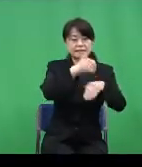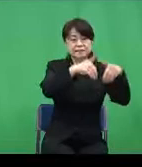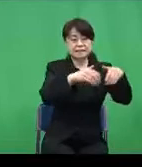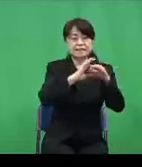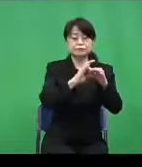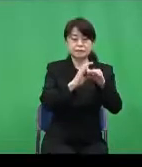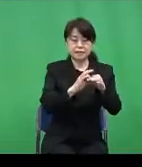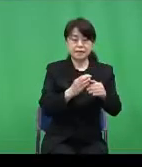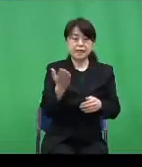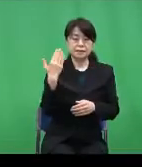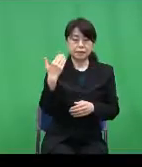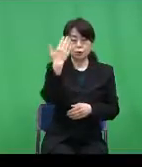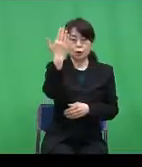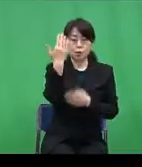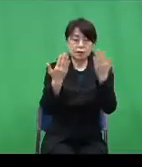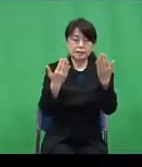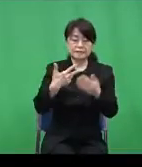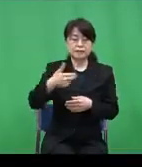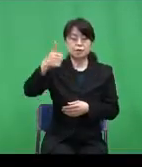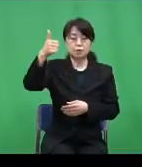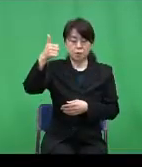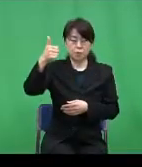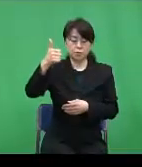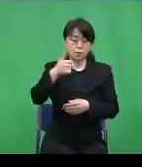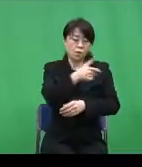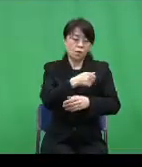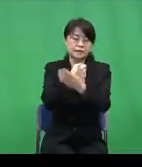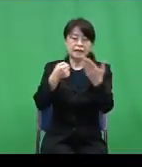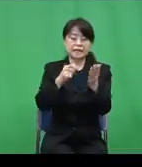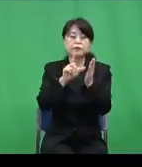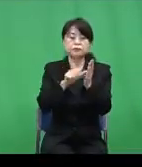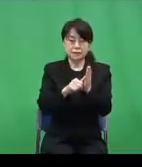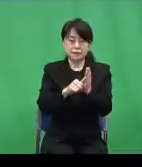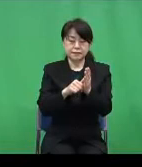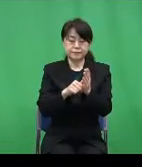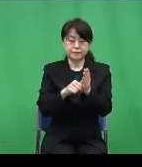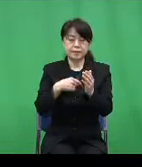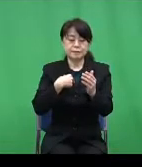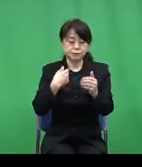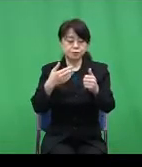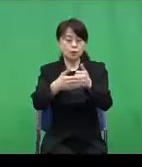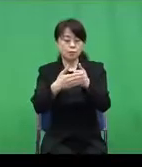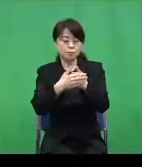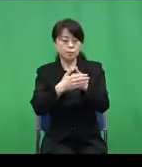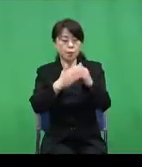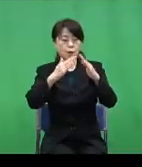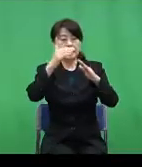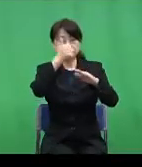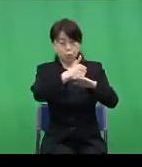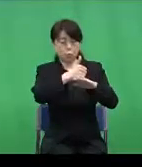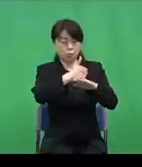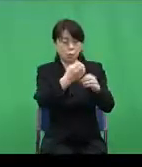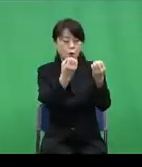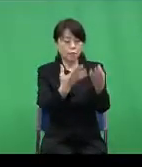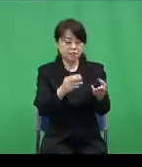ね、市長の方が、まあ、自身の後援会長でもある新田さんの指示を